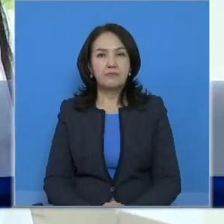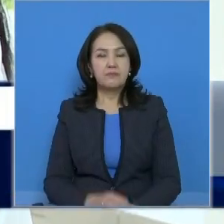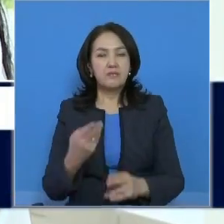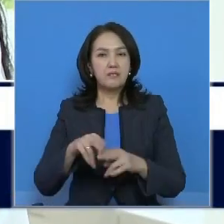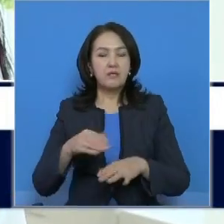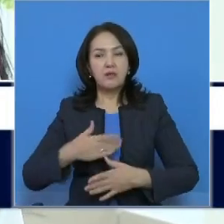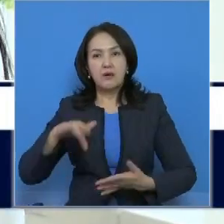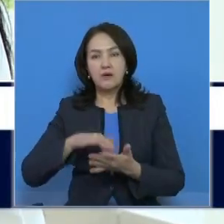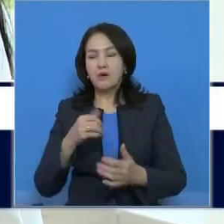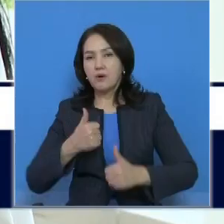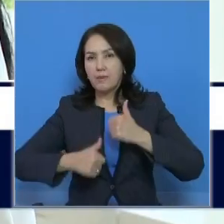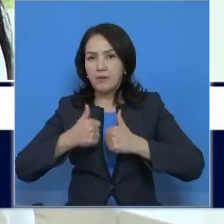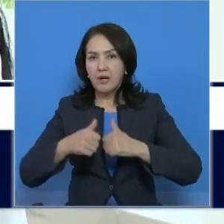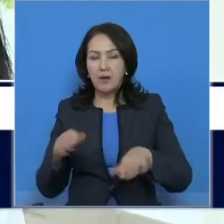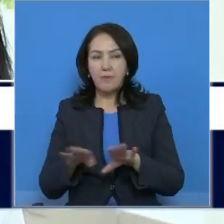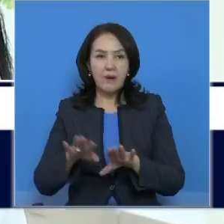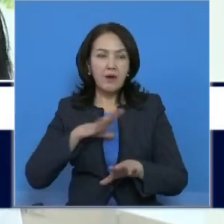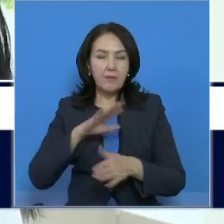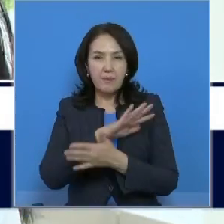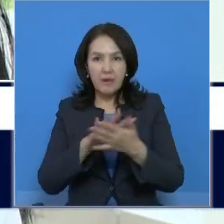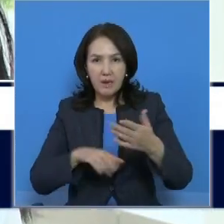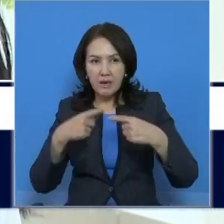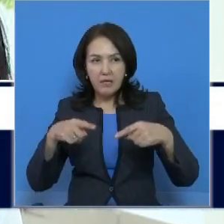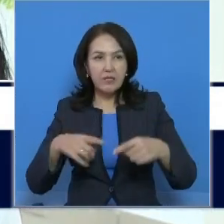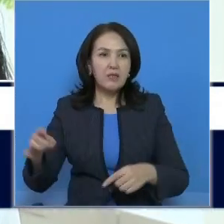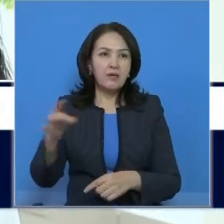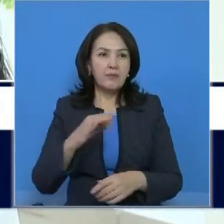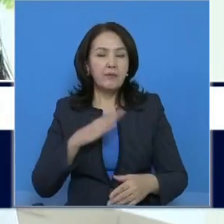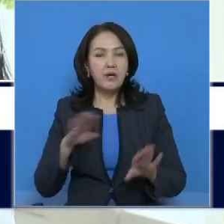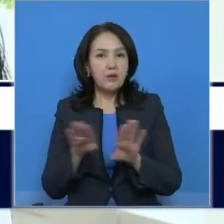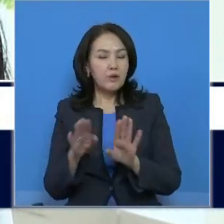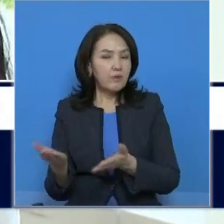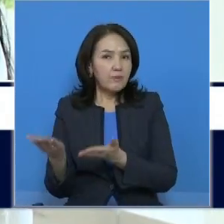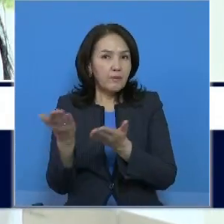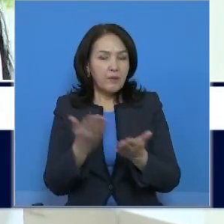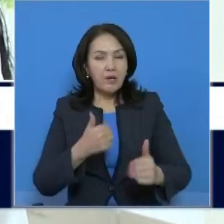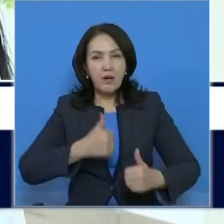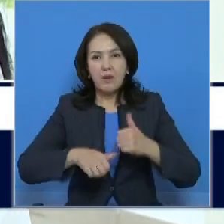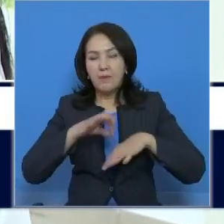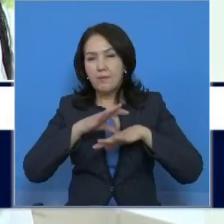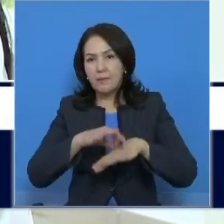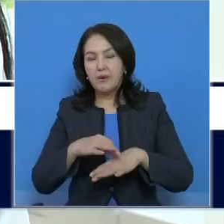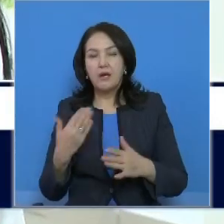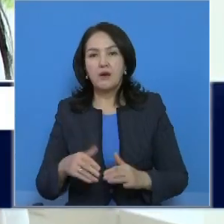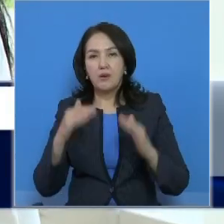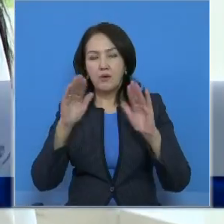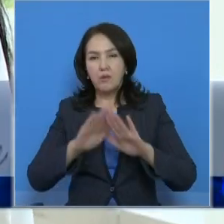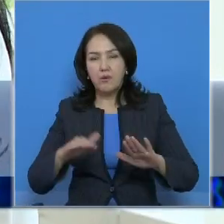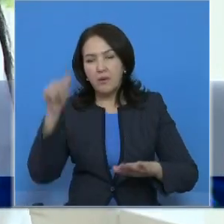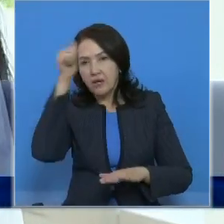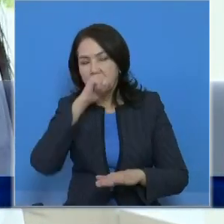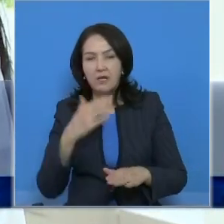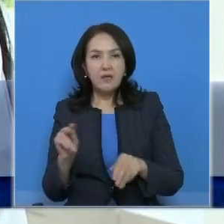Это городской конкурс, но так как были заявки из некоторых районов, мы их тоже приняли. Конкурс организован в честь Года детей и